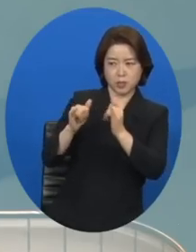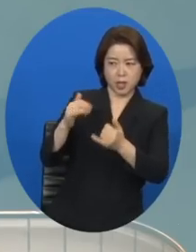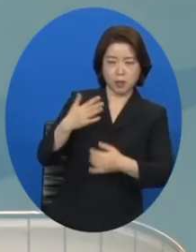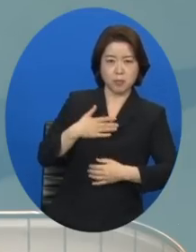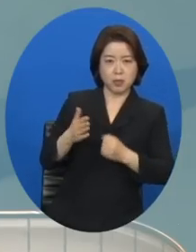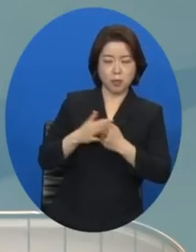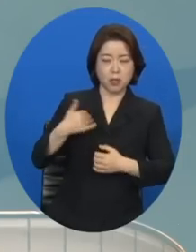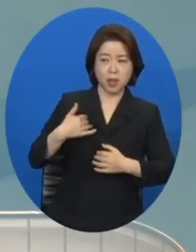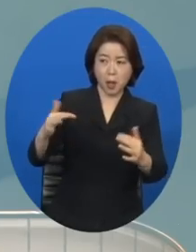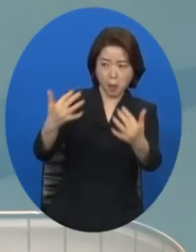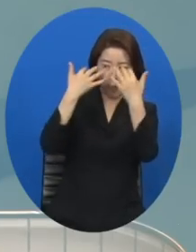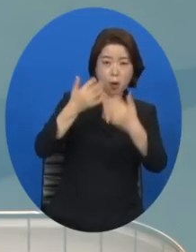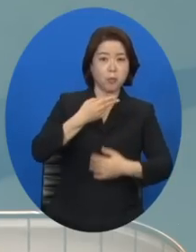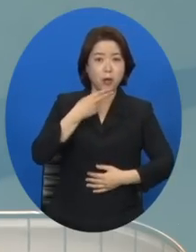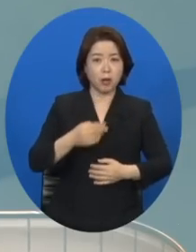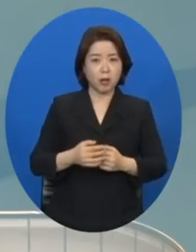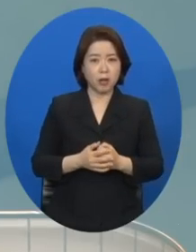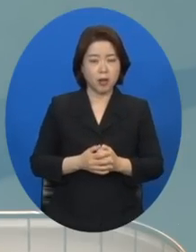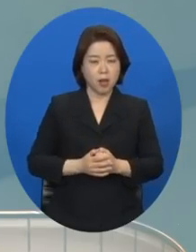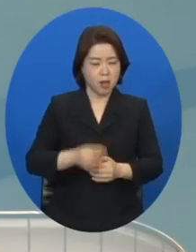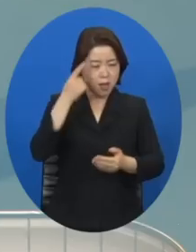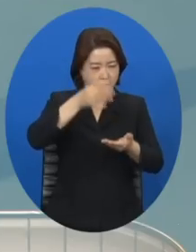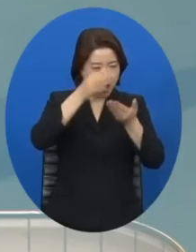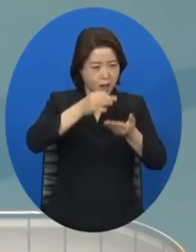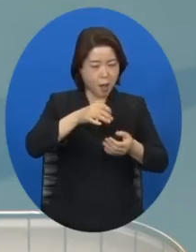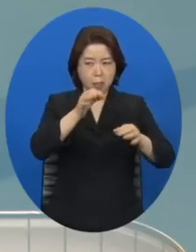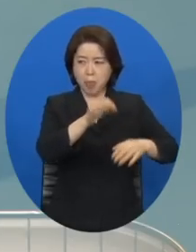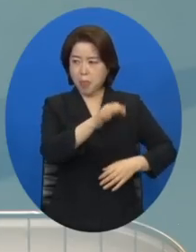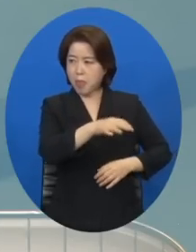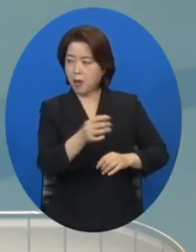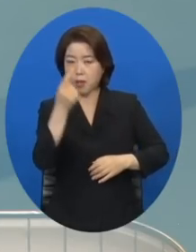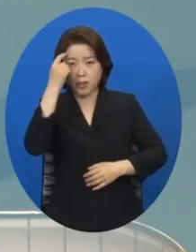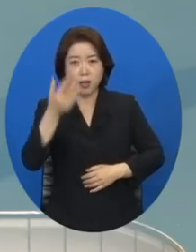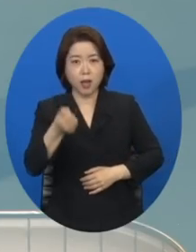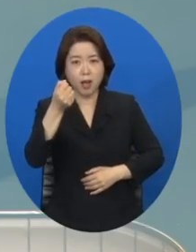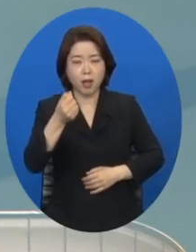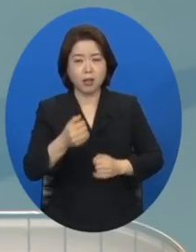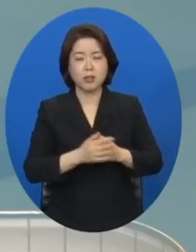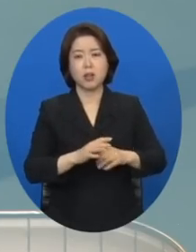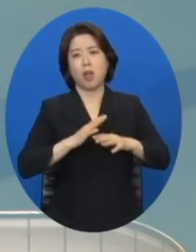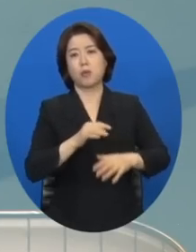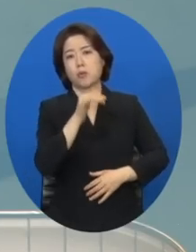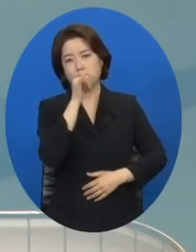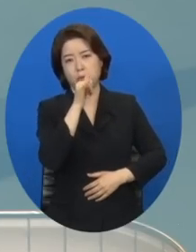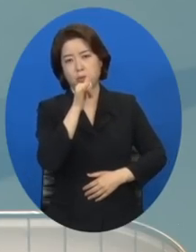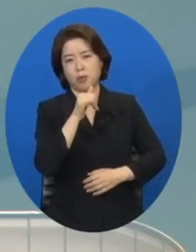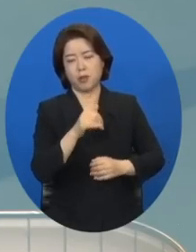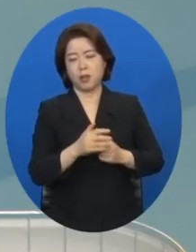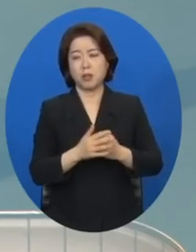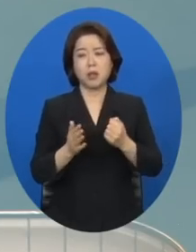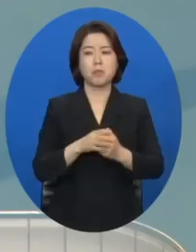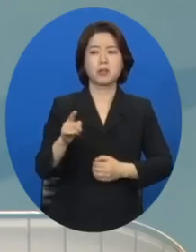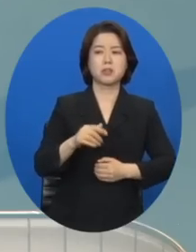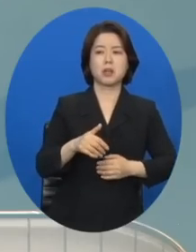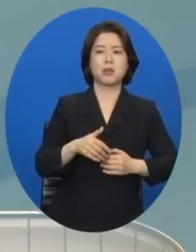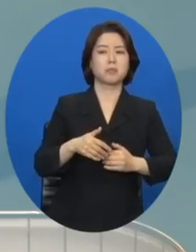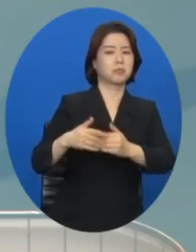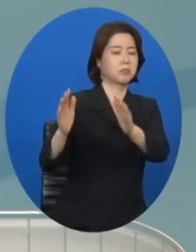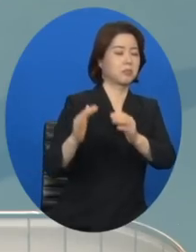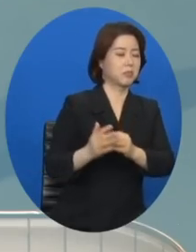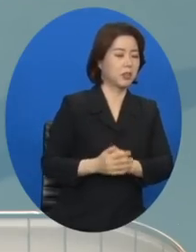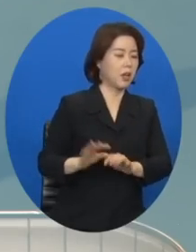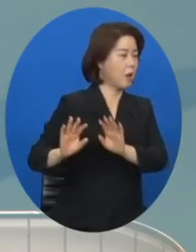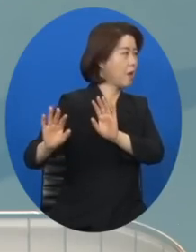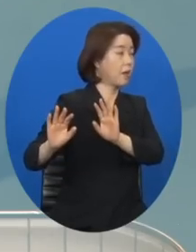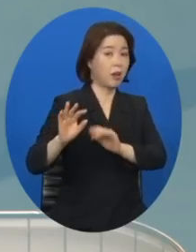내가 주목받지 못하는 것 아닐까 가치 없다고 하지 않을까 그런 두려움이 있잖아요 그렇기 때문에 그 사람을 밀어내고 배척하는